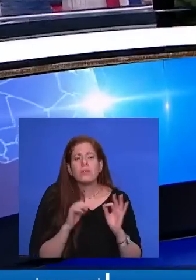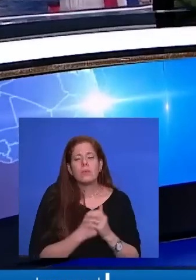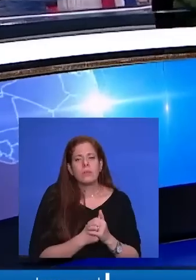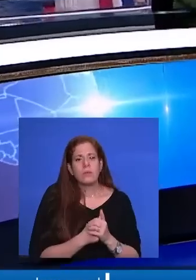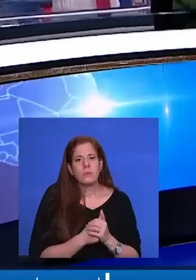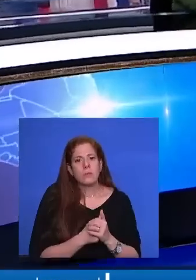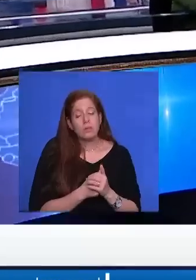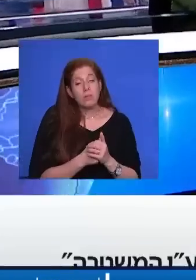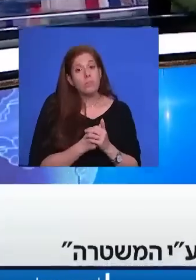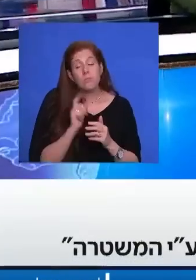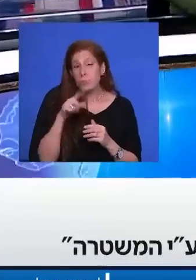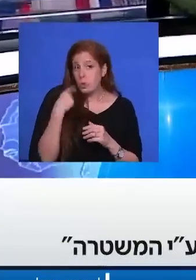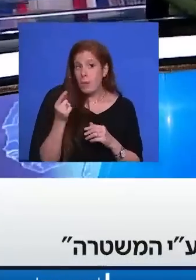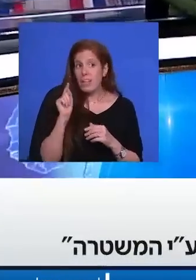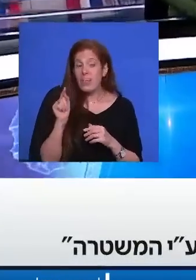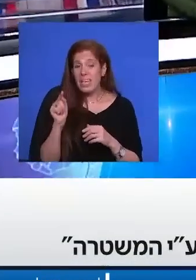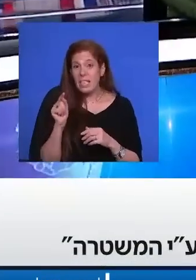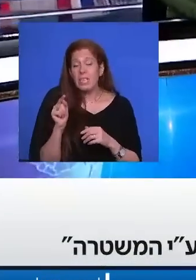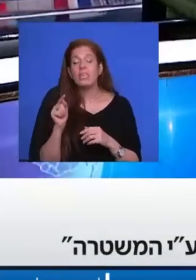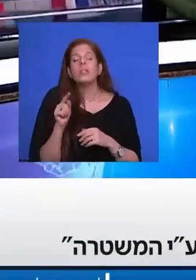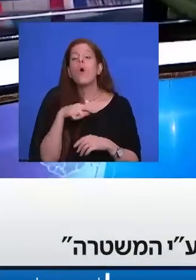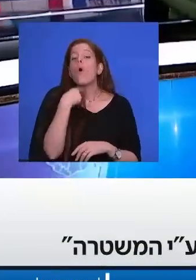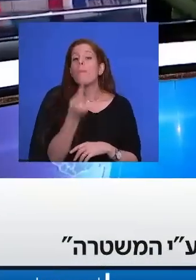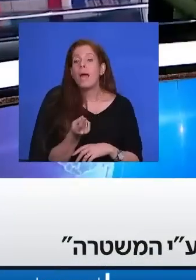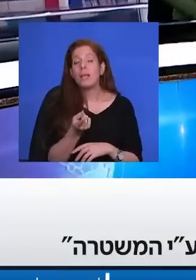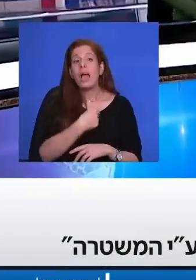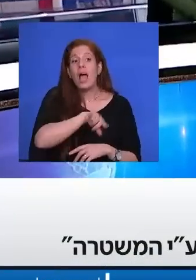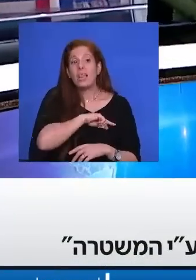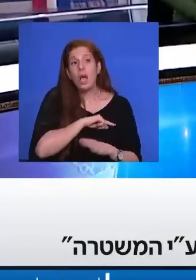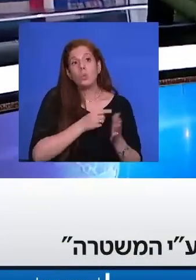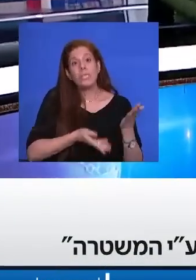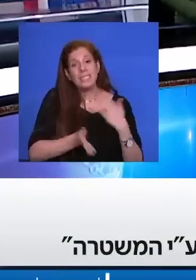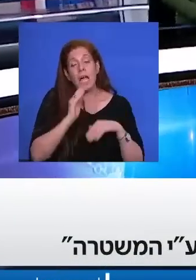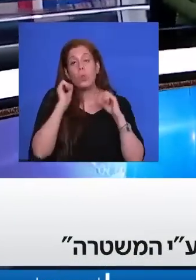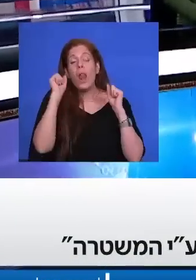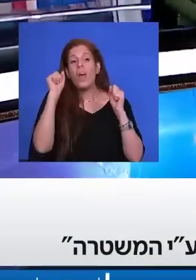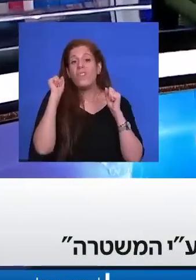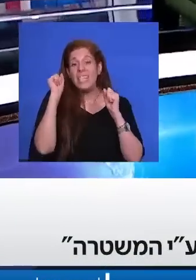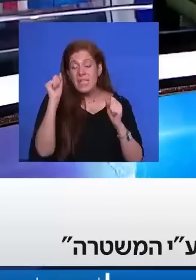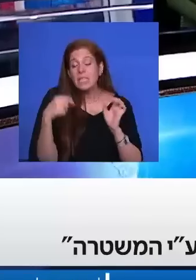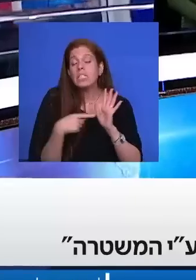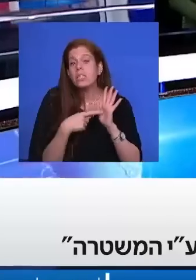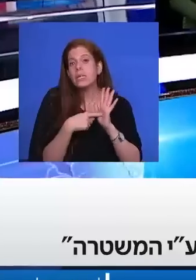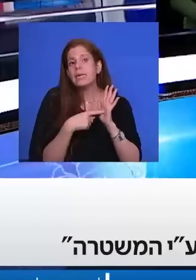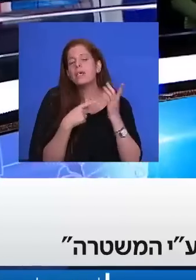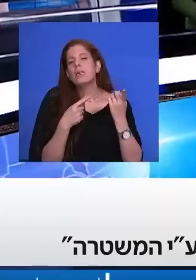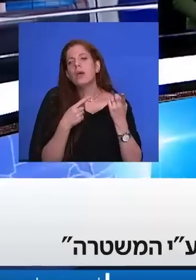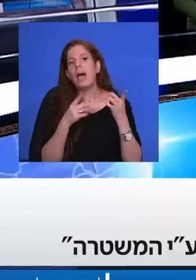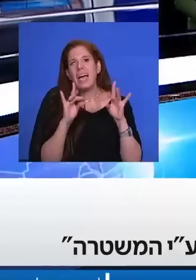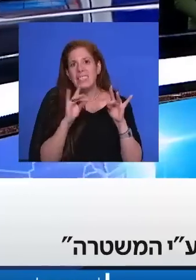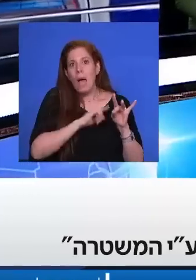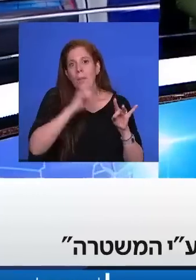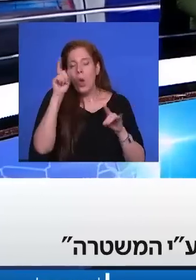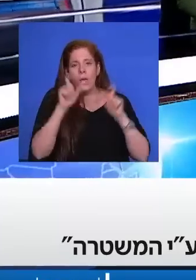כן, ככה היא אומרת, והיא אומרת, בעצם אנחנו יצאנו להפגין, כי בעצם 10 מיליון איש